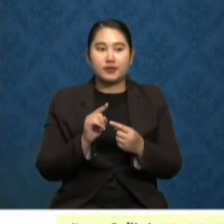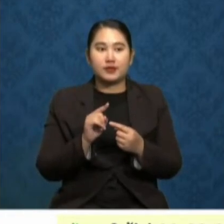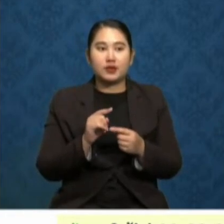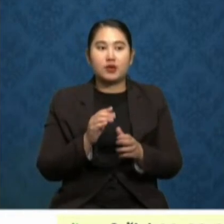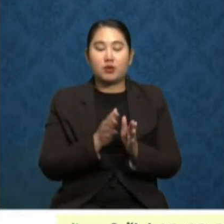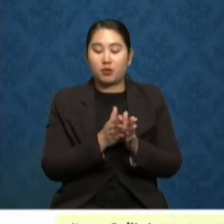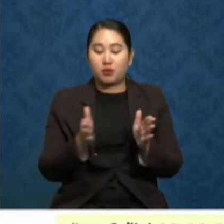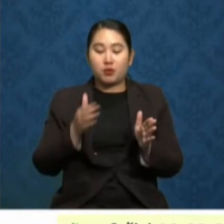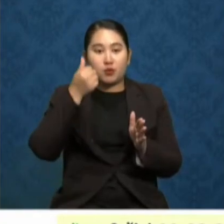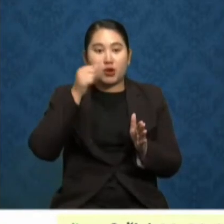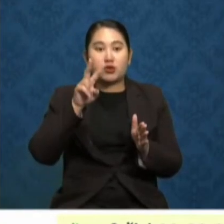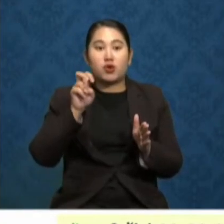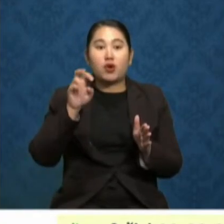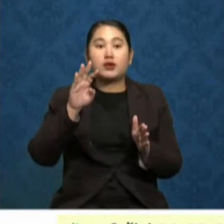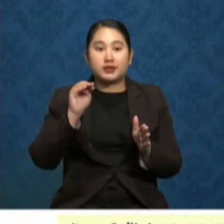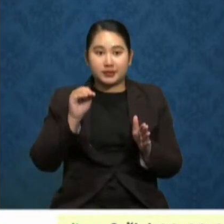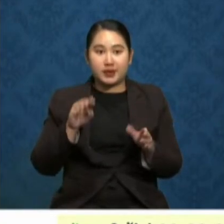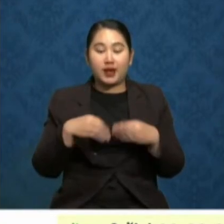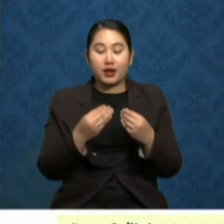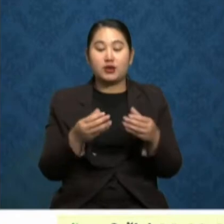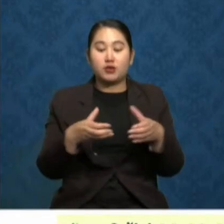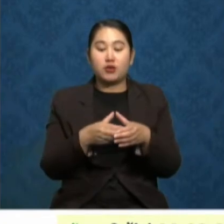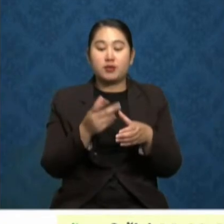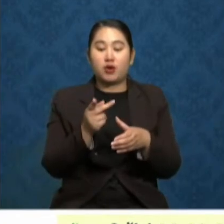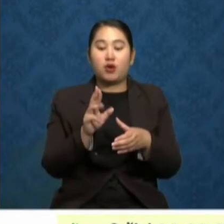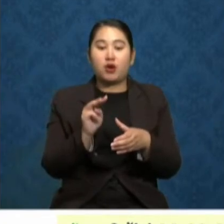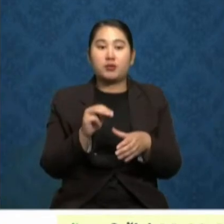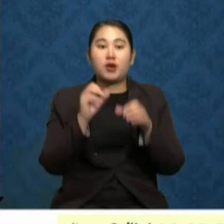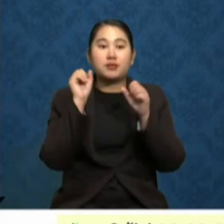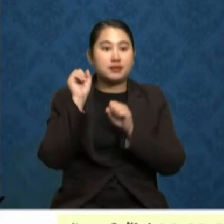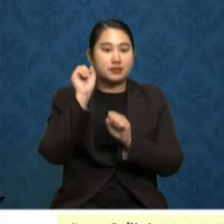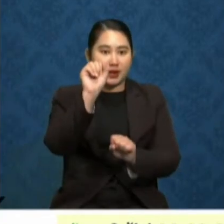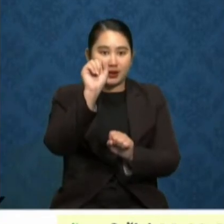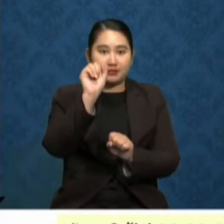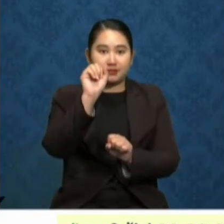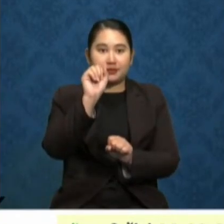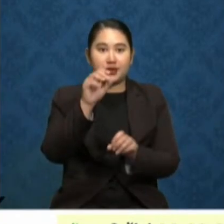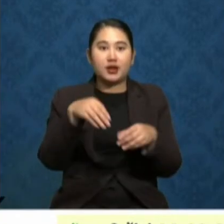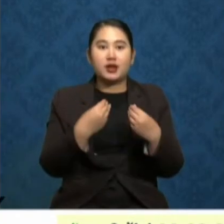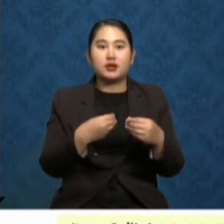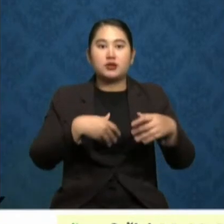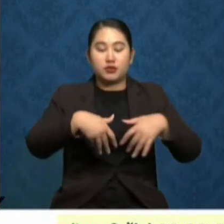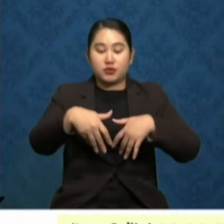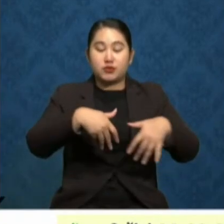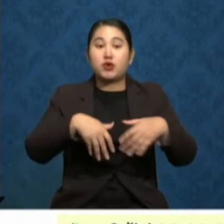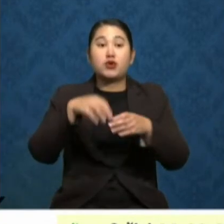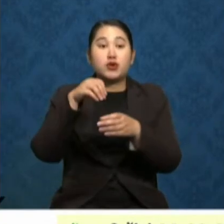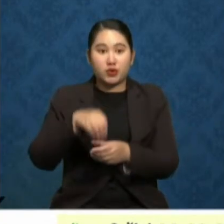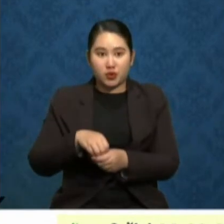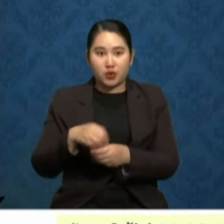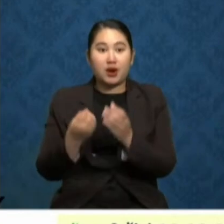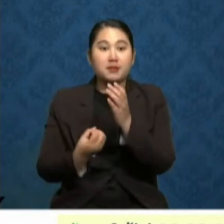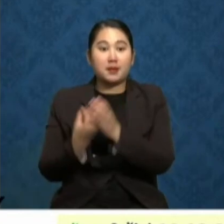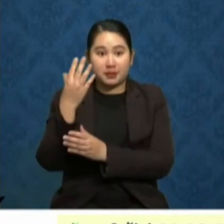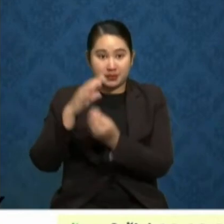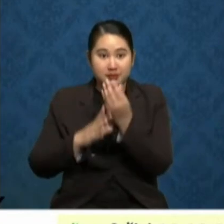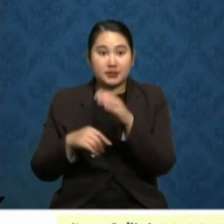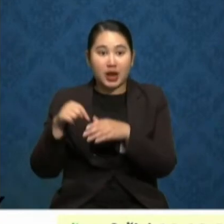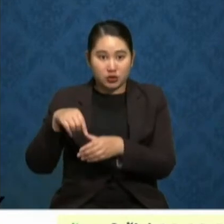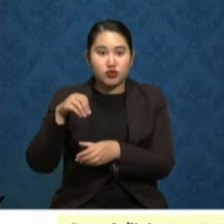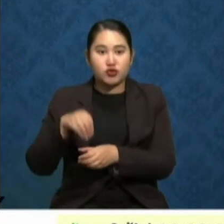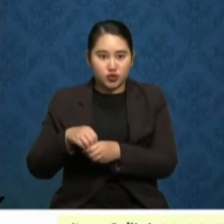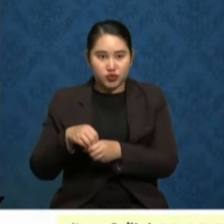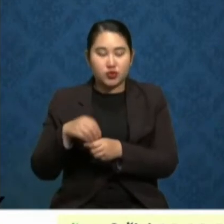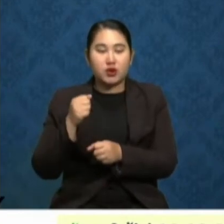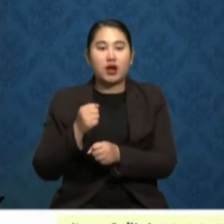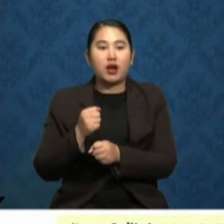240 วันให้ควรม.ออกกจสีกาให้พี่น้องในเขตอุธยาลแ่งชาติอาศั